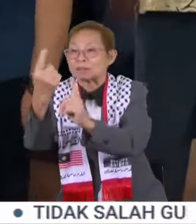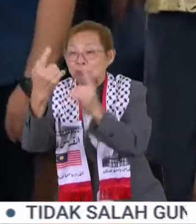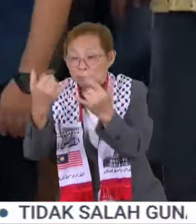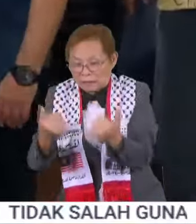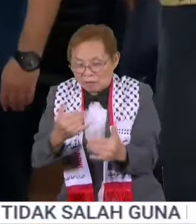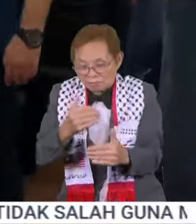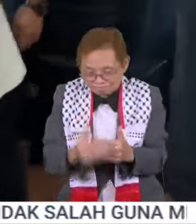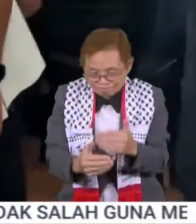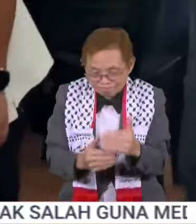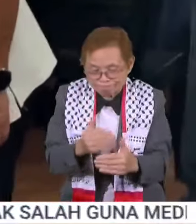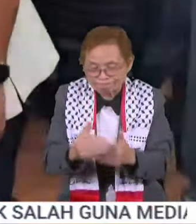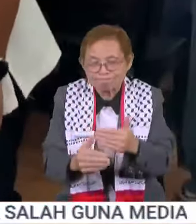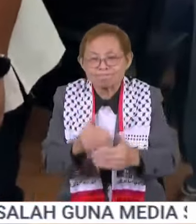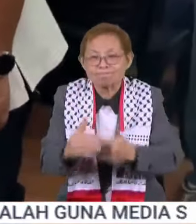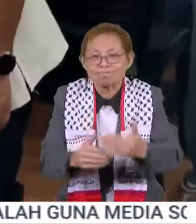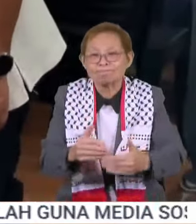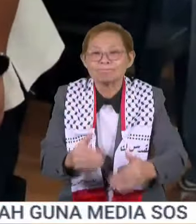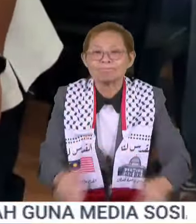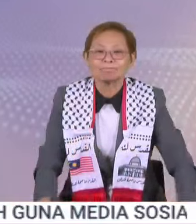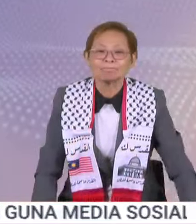diproses.